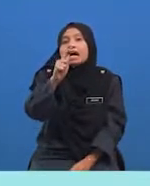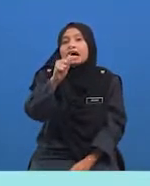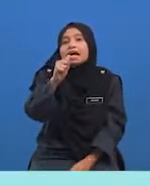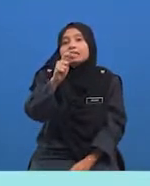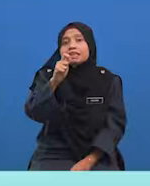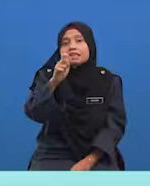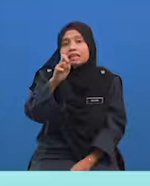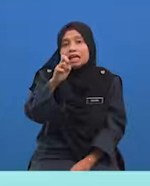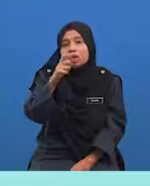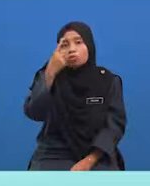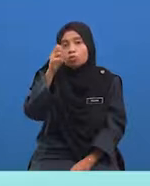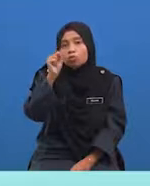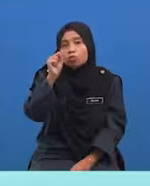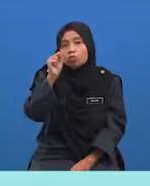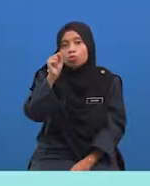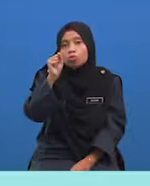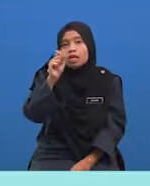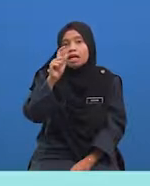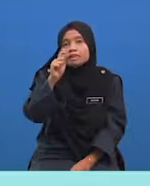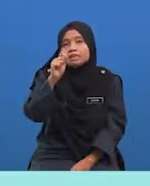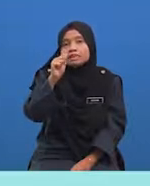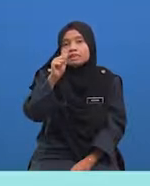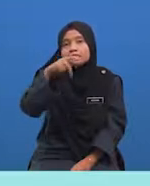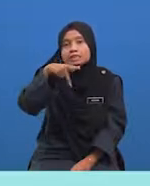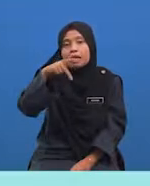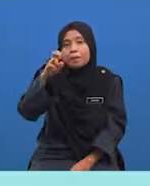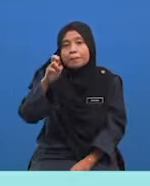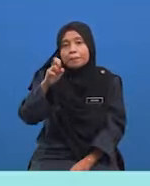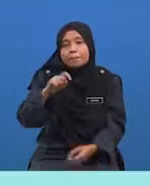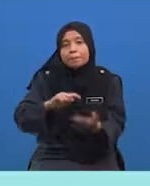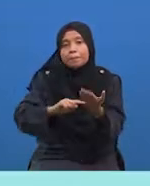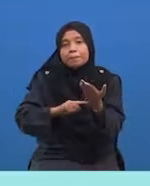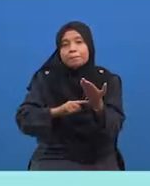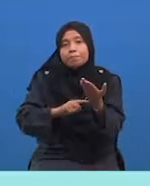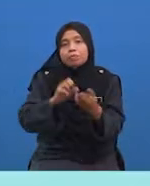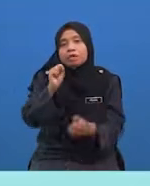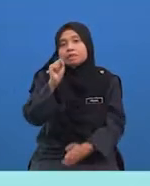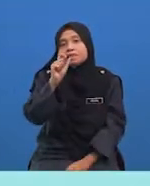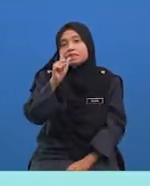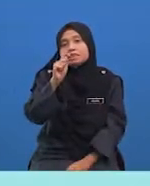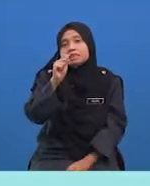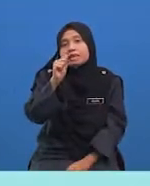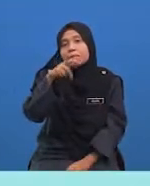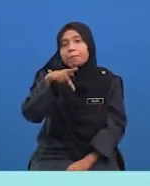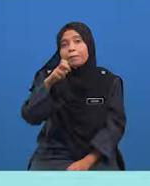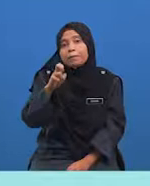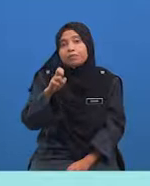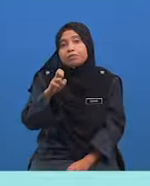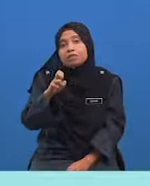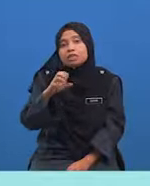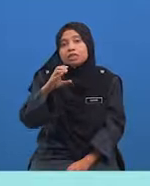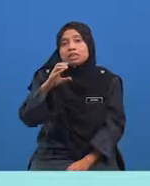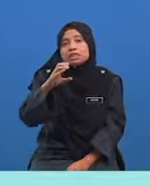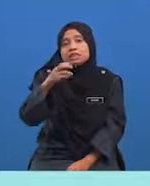iklim steppe, S iaitu permulaan bagi perkataan steppe. Cheese,